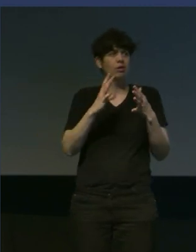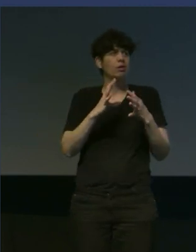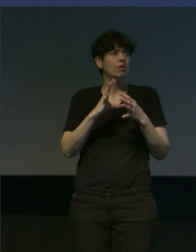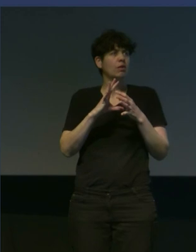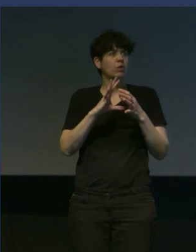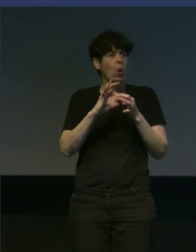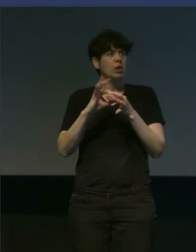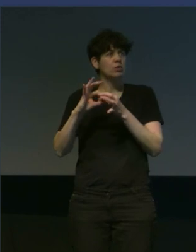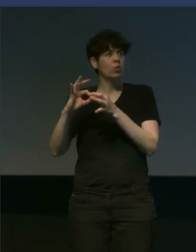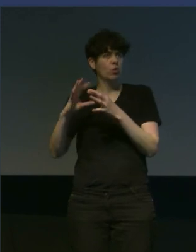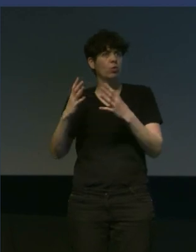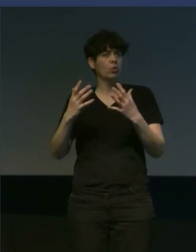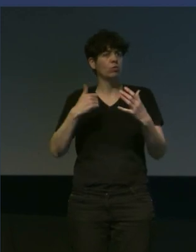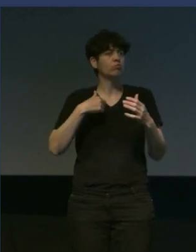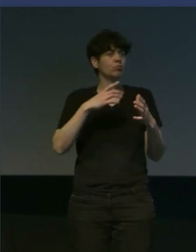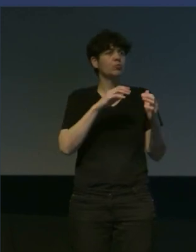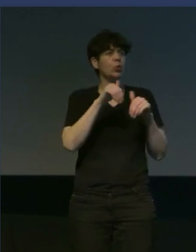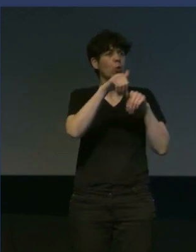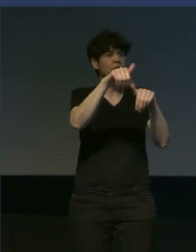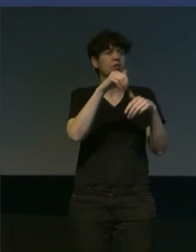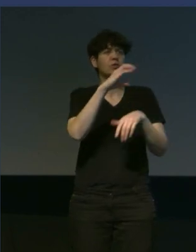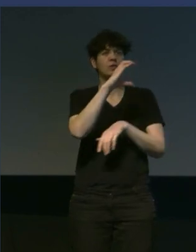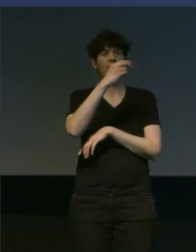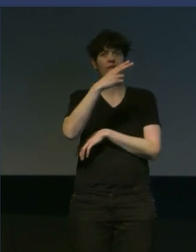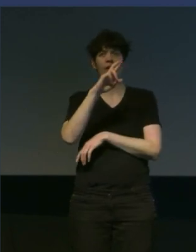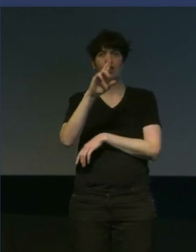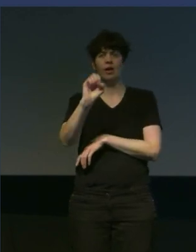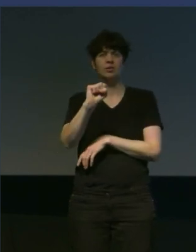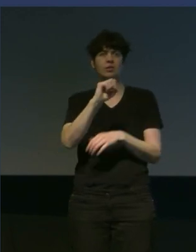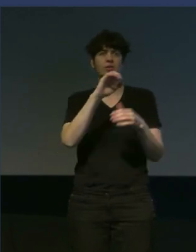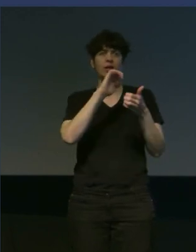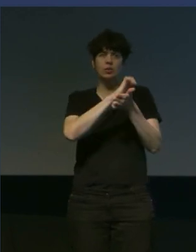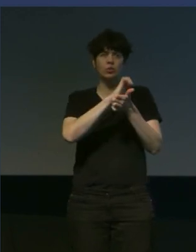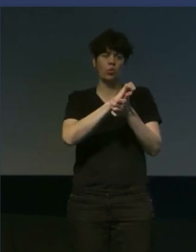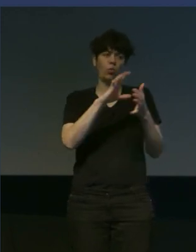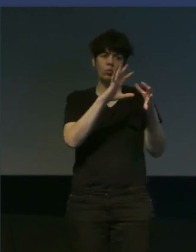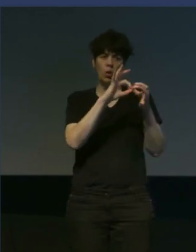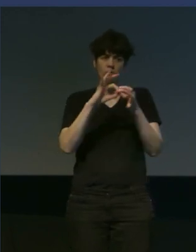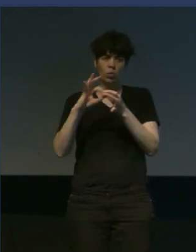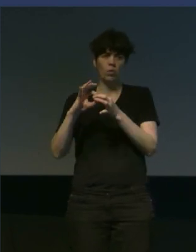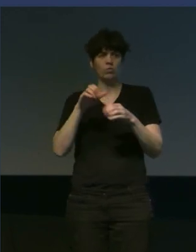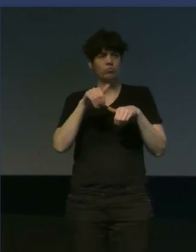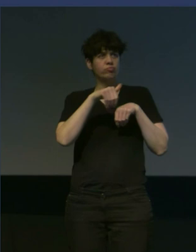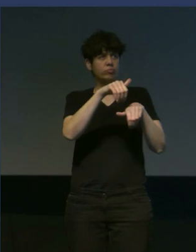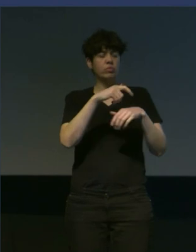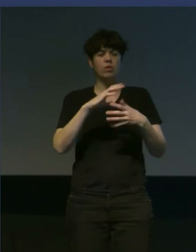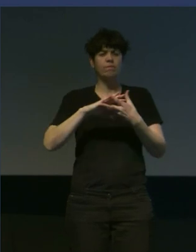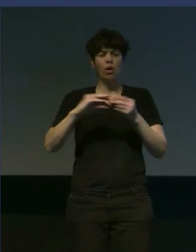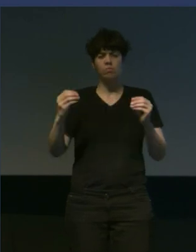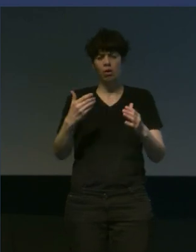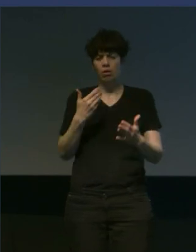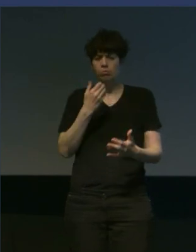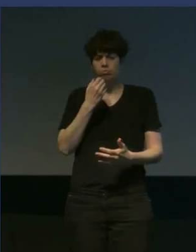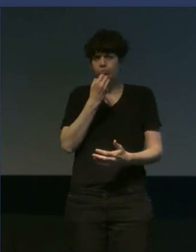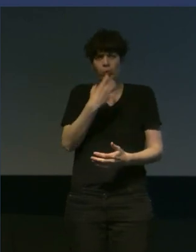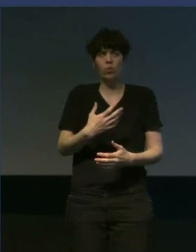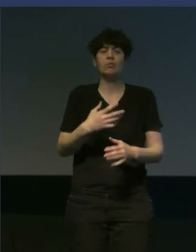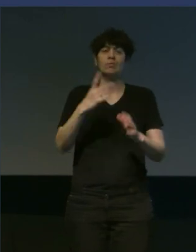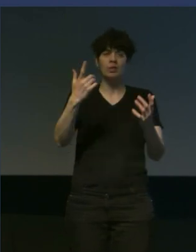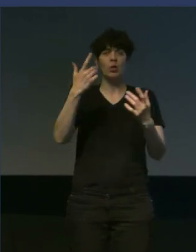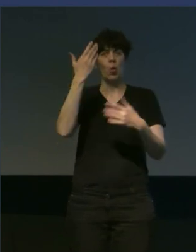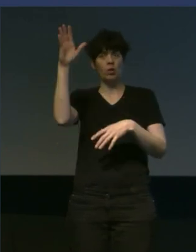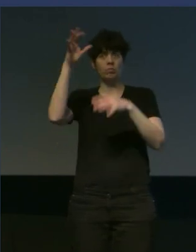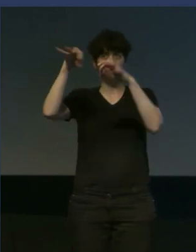je continue en tant que collection, donc on fait en tradition. Donc le format n'a plus de preuve à faire. Par contre, à l'étranger, c'est